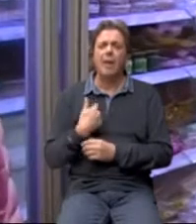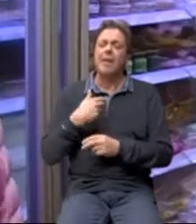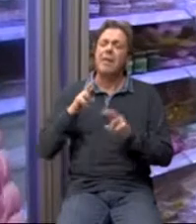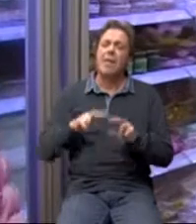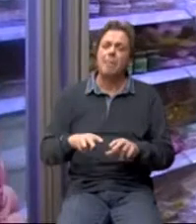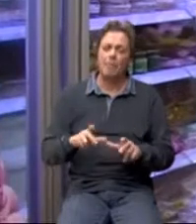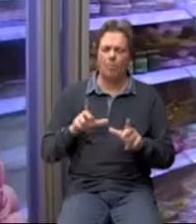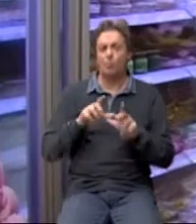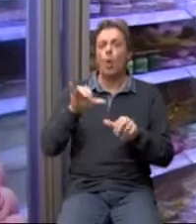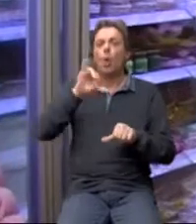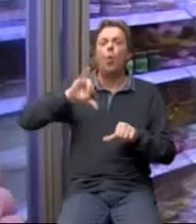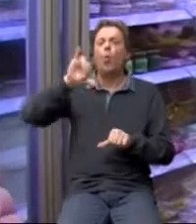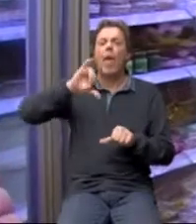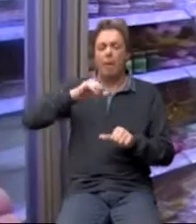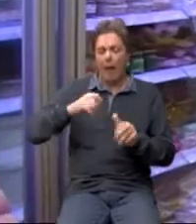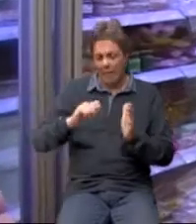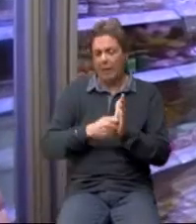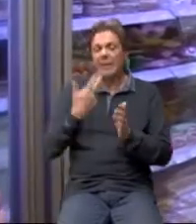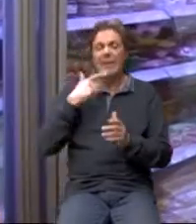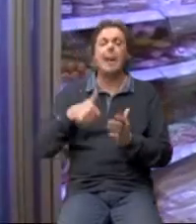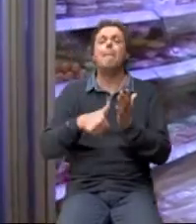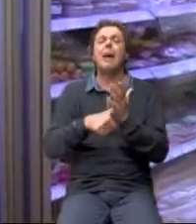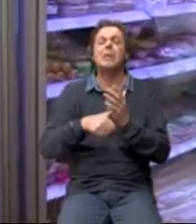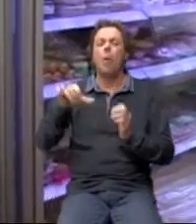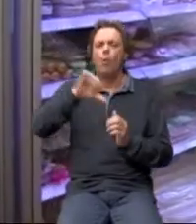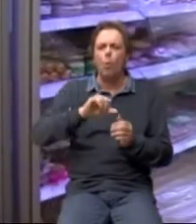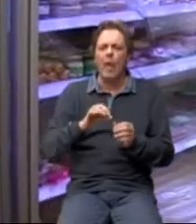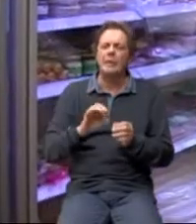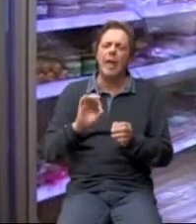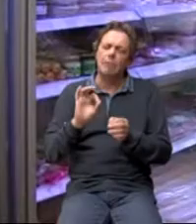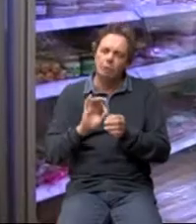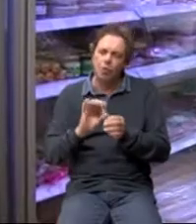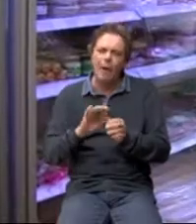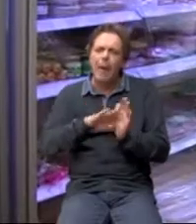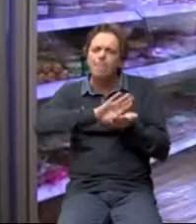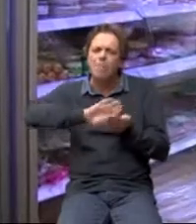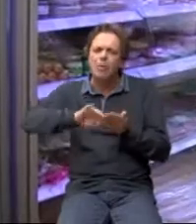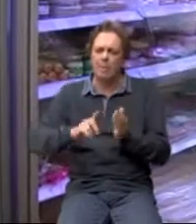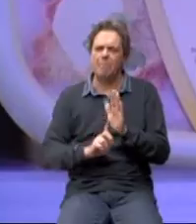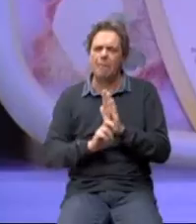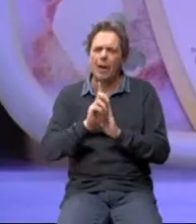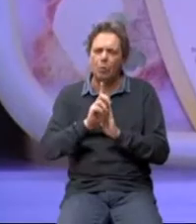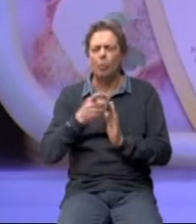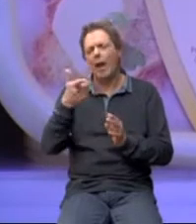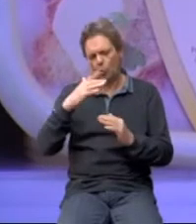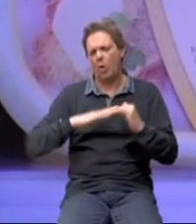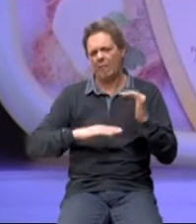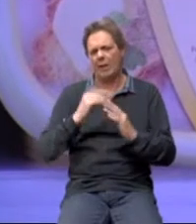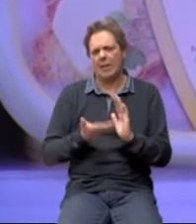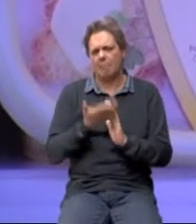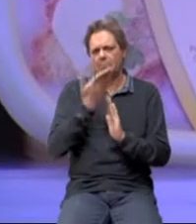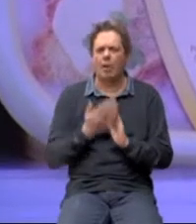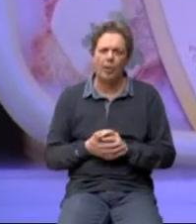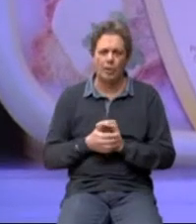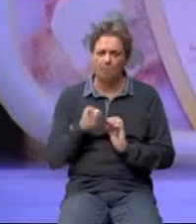i uljomat na kojem se maslinovo ulje čuva na posebnim temperaturama i po tome je znači, kvalitetnija. Ni